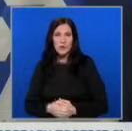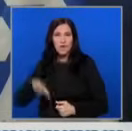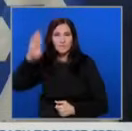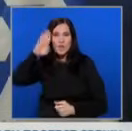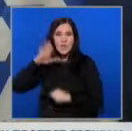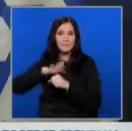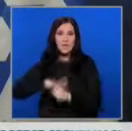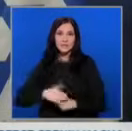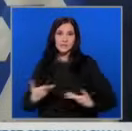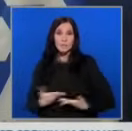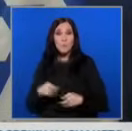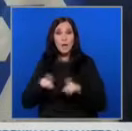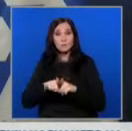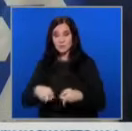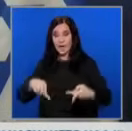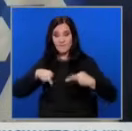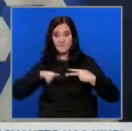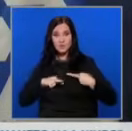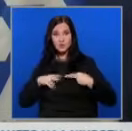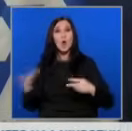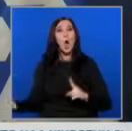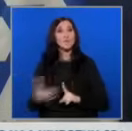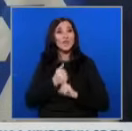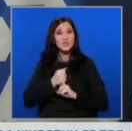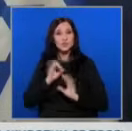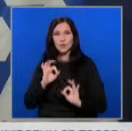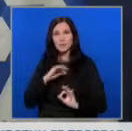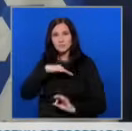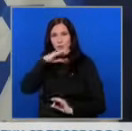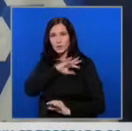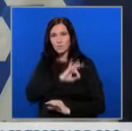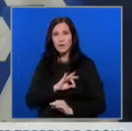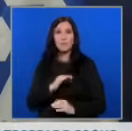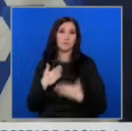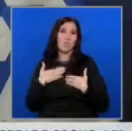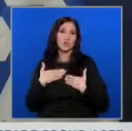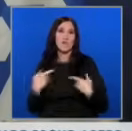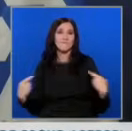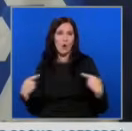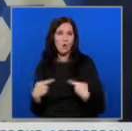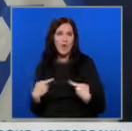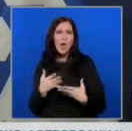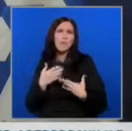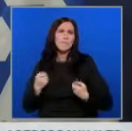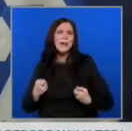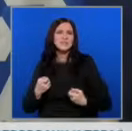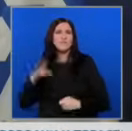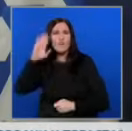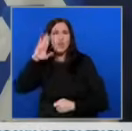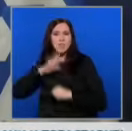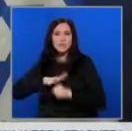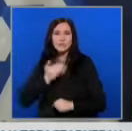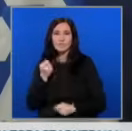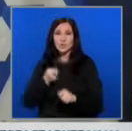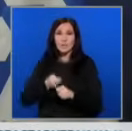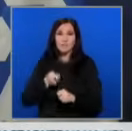Военният натиск е необходим както за връщането на отвлечените, така и за постигането на победа над нашите врагове. Без военен натиск нямаше да